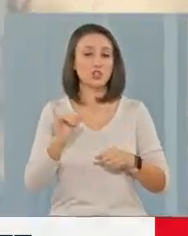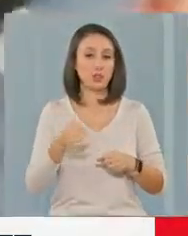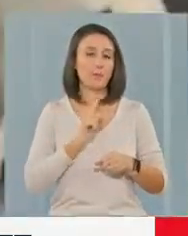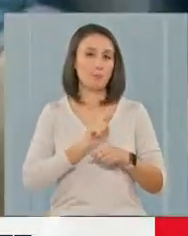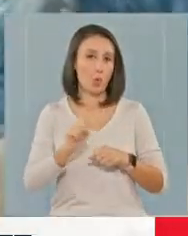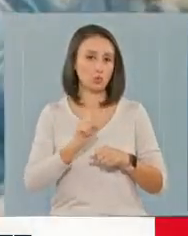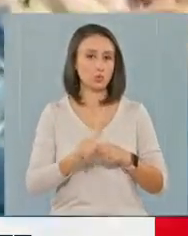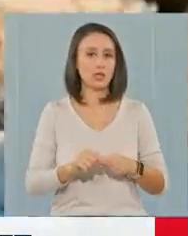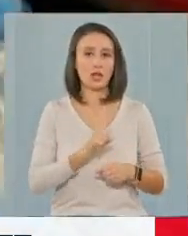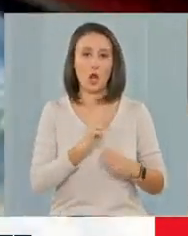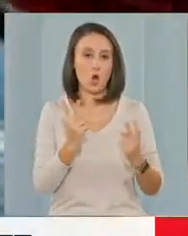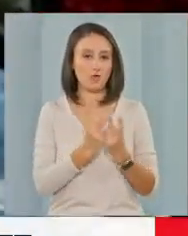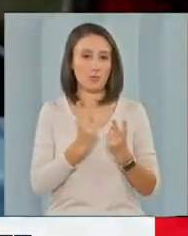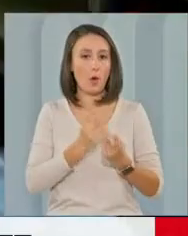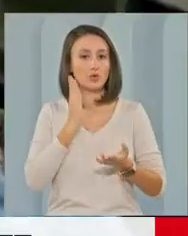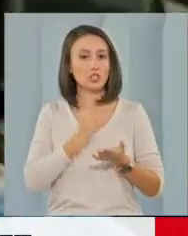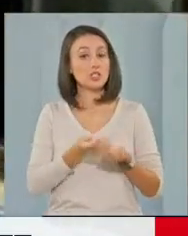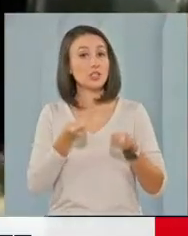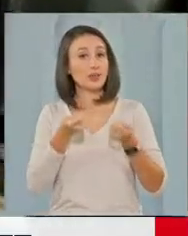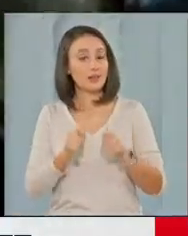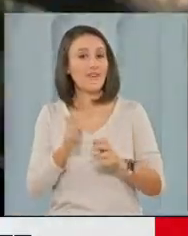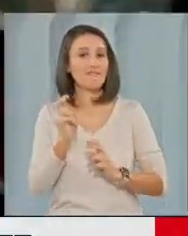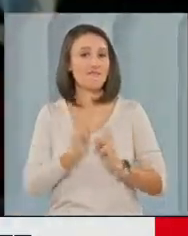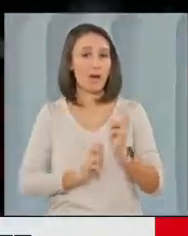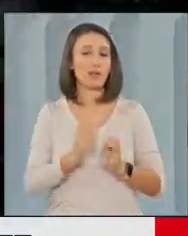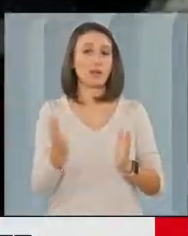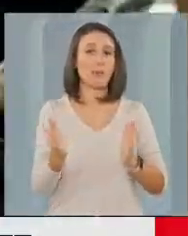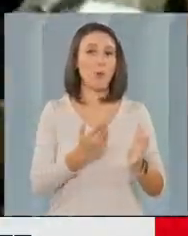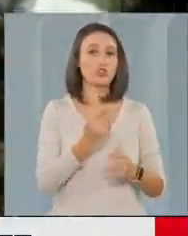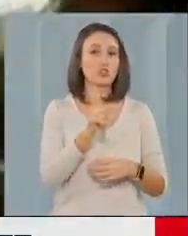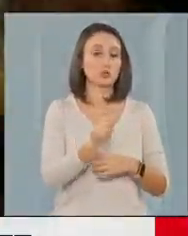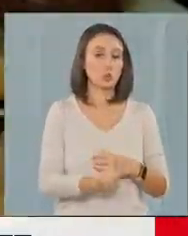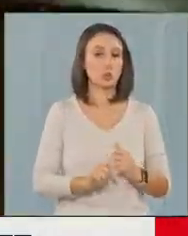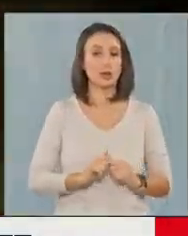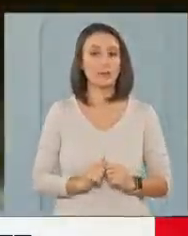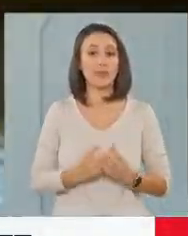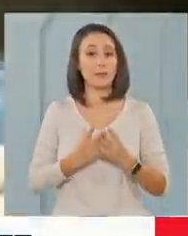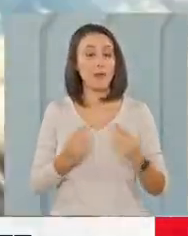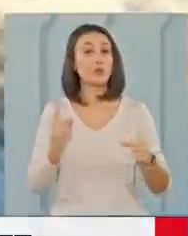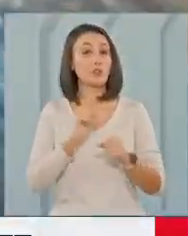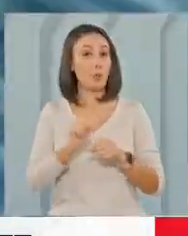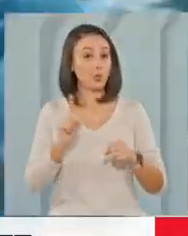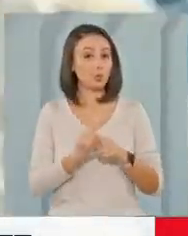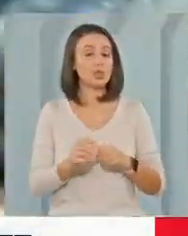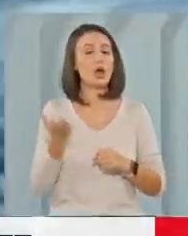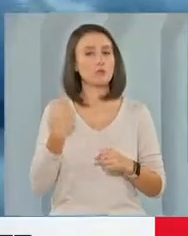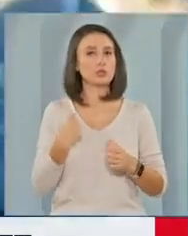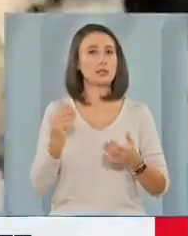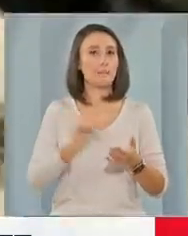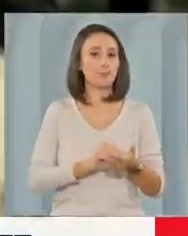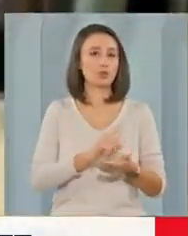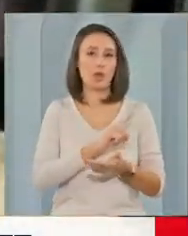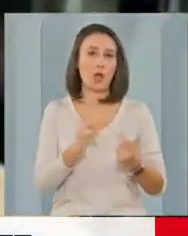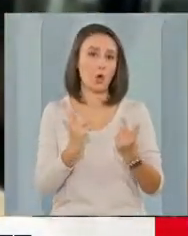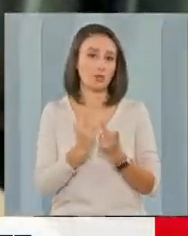produse finite neconforme și au decis oprirea fabricației pe o perioadă de 6 luni mai mult produsele de patiseriei erau depozitate